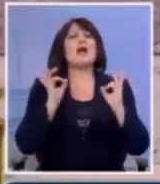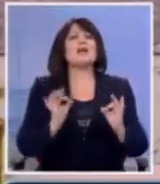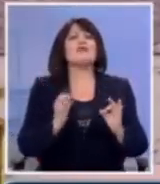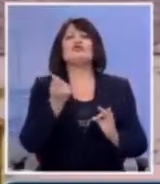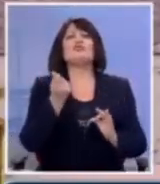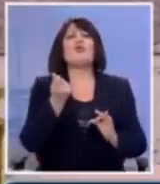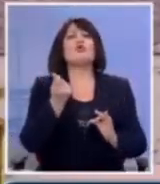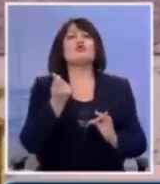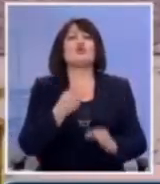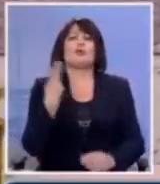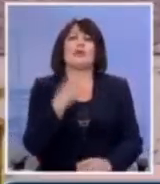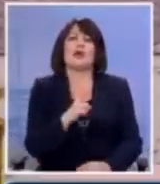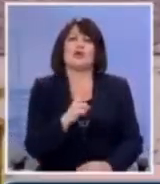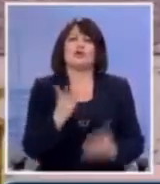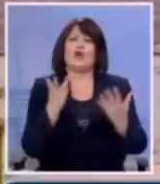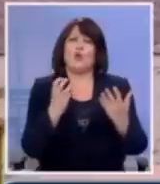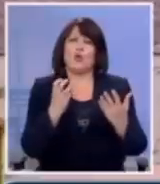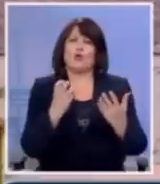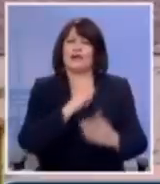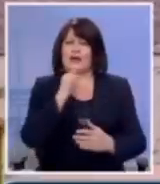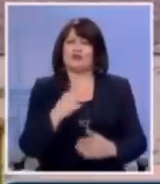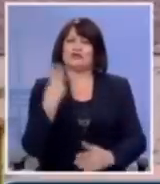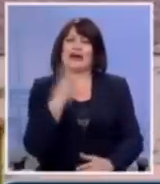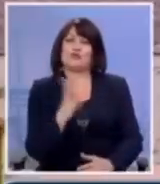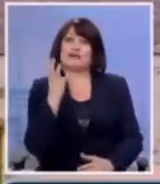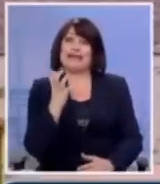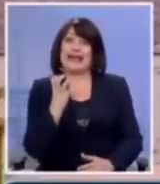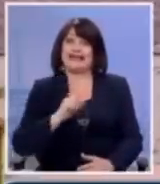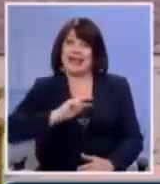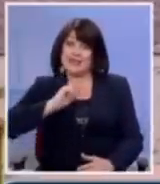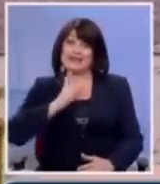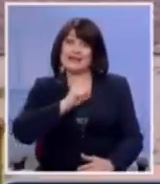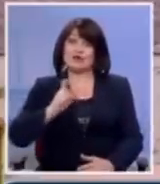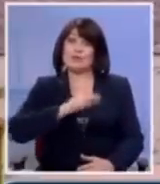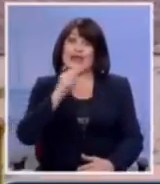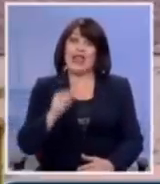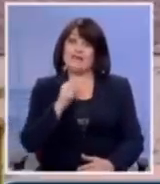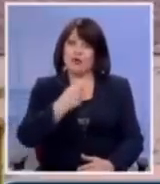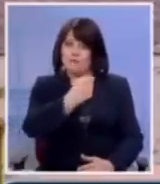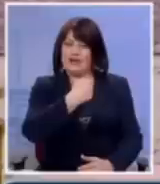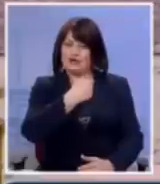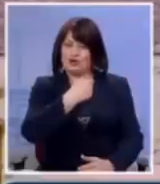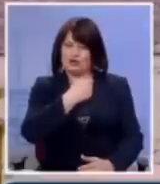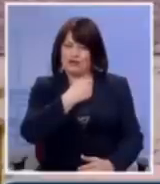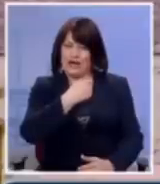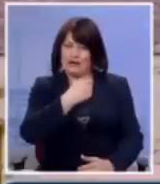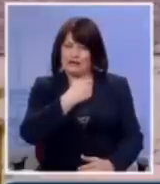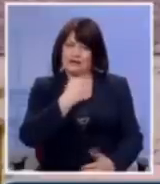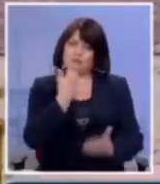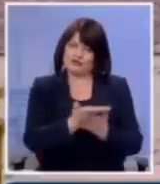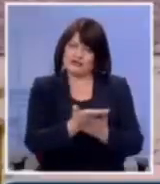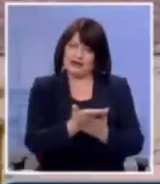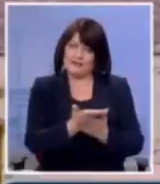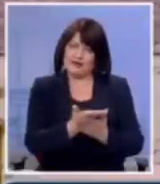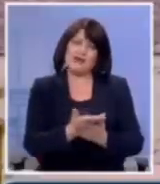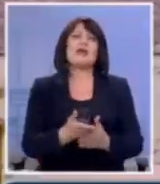ποσό μεταξύ 280 έως 340 δισεκατομμύρια ερώ την ελληνική αξίωση